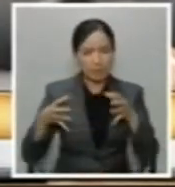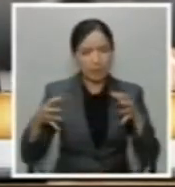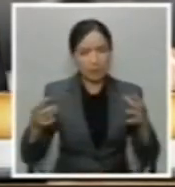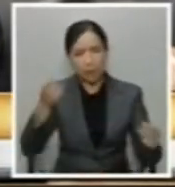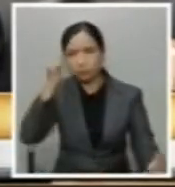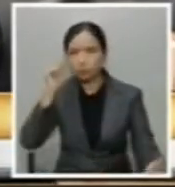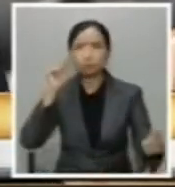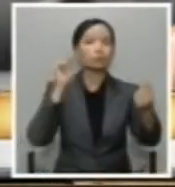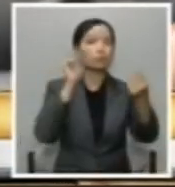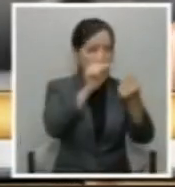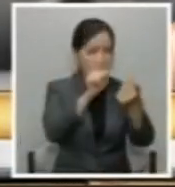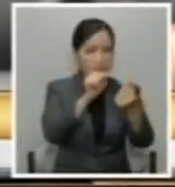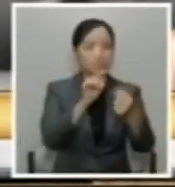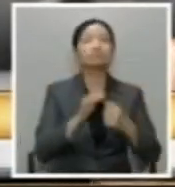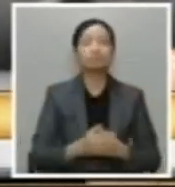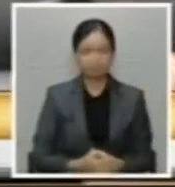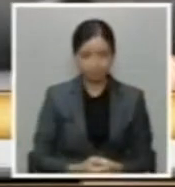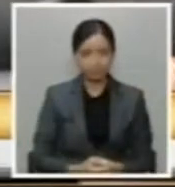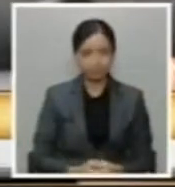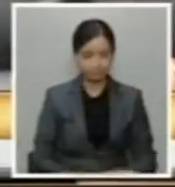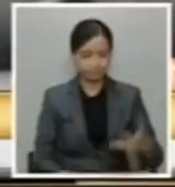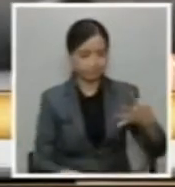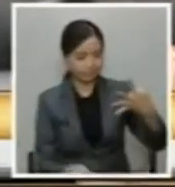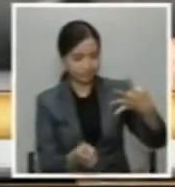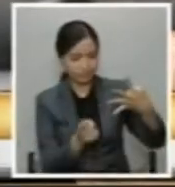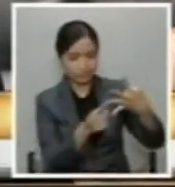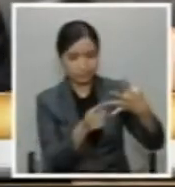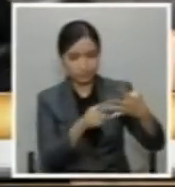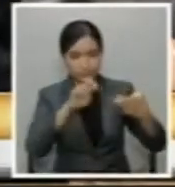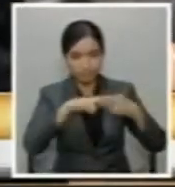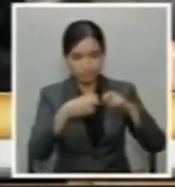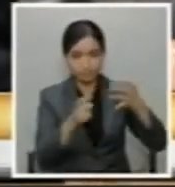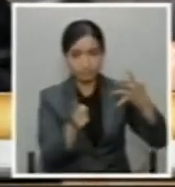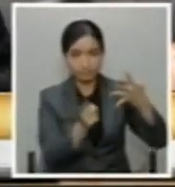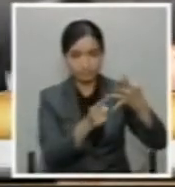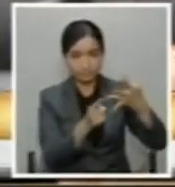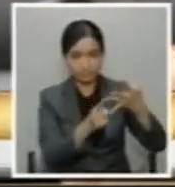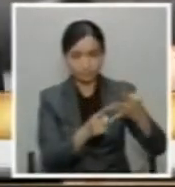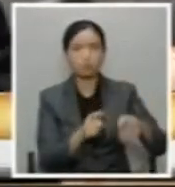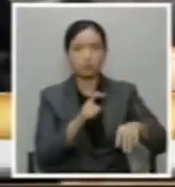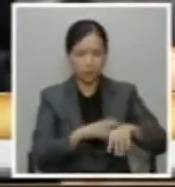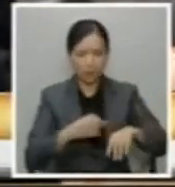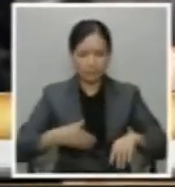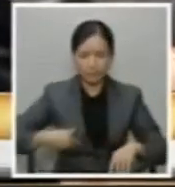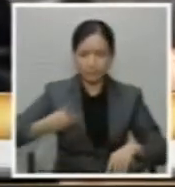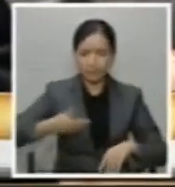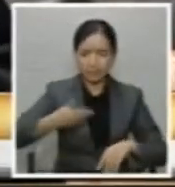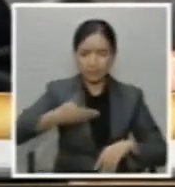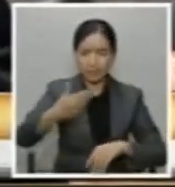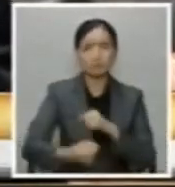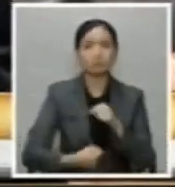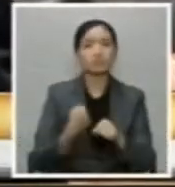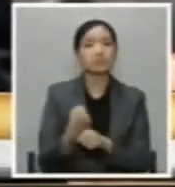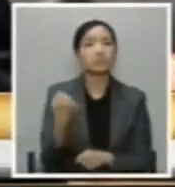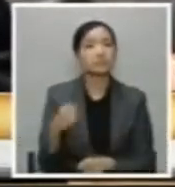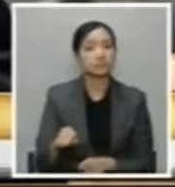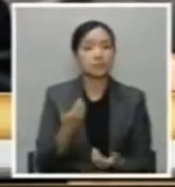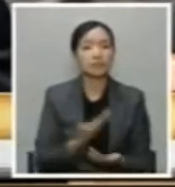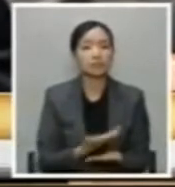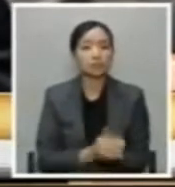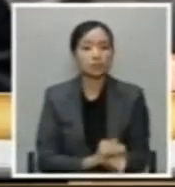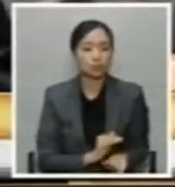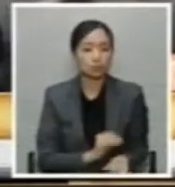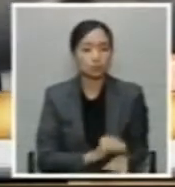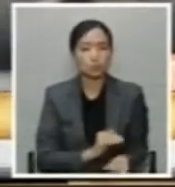ำหนดเอาไว้ประเด็นปัญหาที่3นะครับก็คือผมมองว่าเวลาผ่านไป10ปีเนี่ยเงินสมทบหรือว่